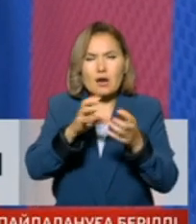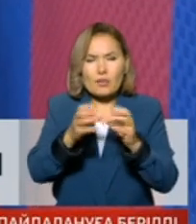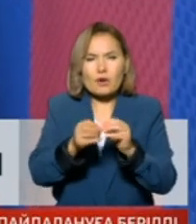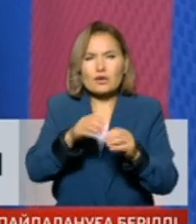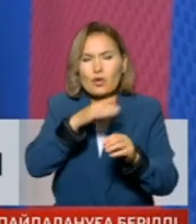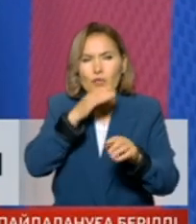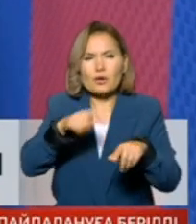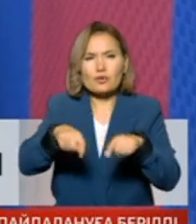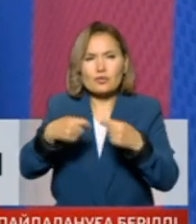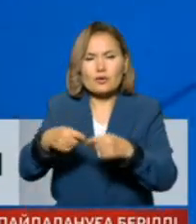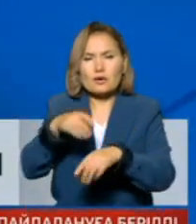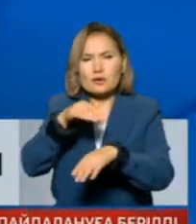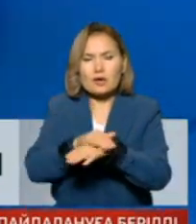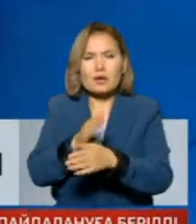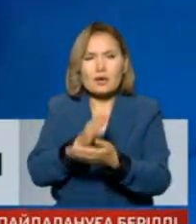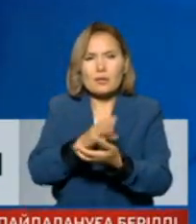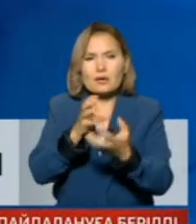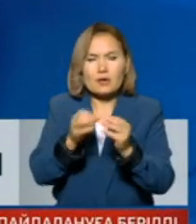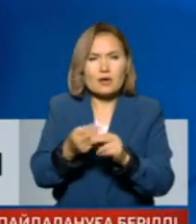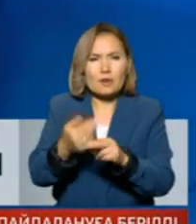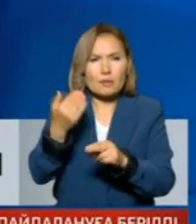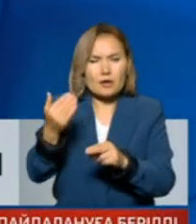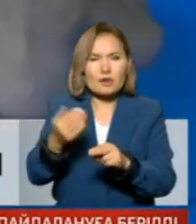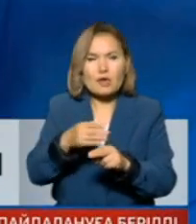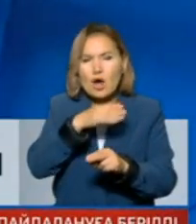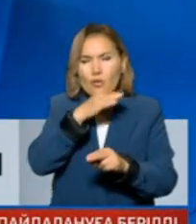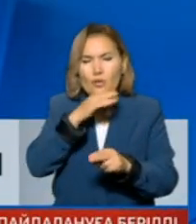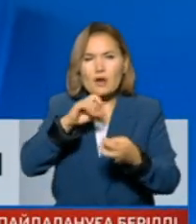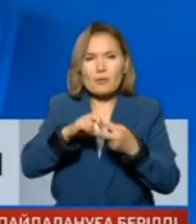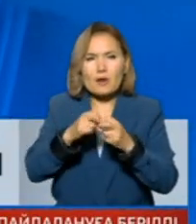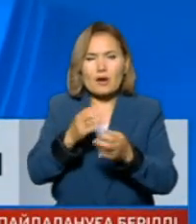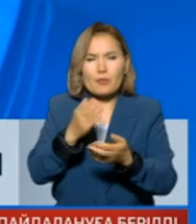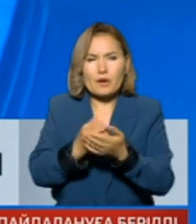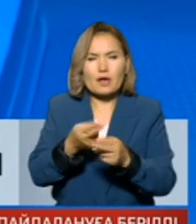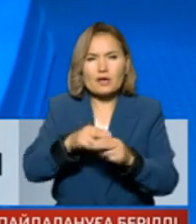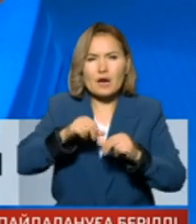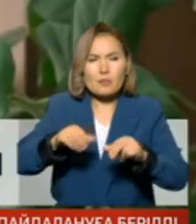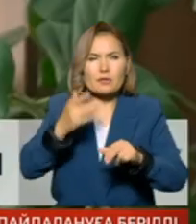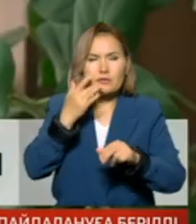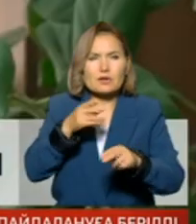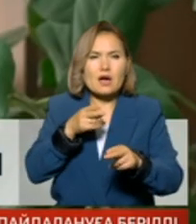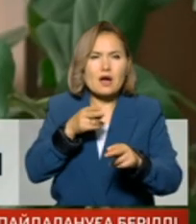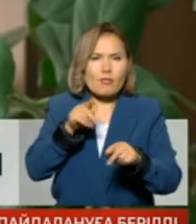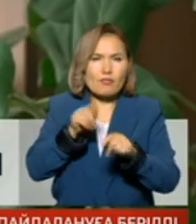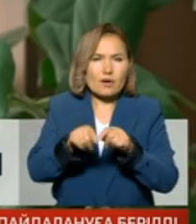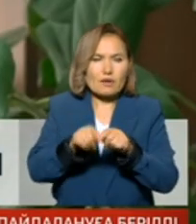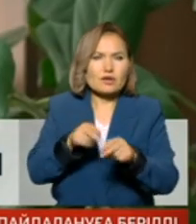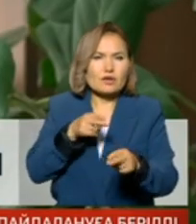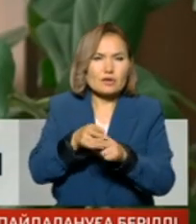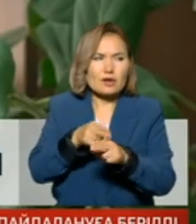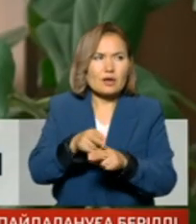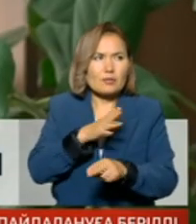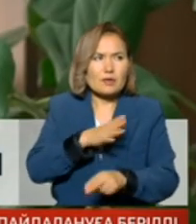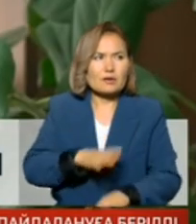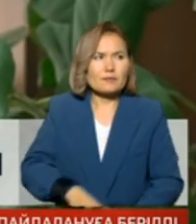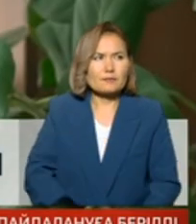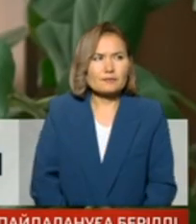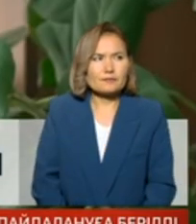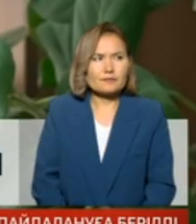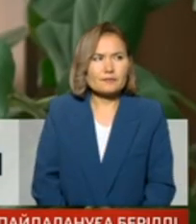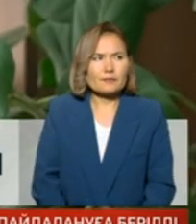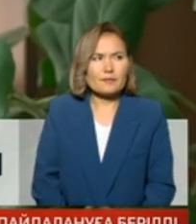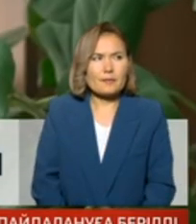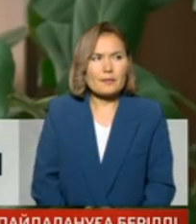бірі балабақшаның табалдырығын аттамай-ақ кем-кетігін көбейтіп қағазға түсіріп беріпті. Бізде сулаған адамды, таза жұмыс істеген адамды ешкім